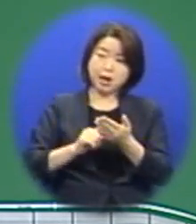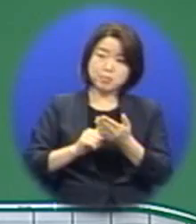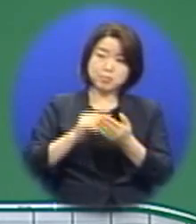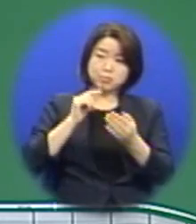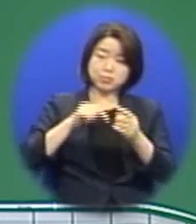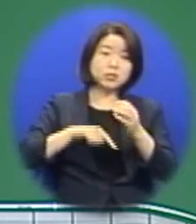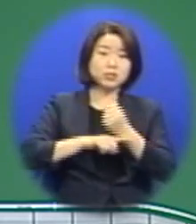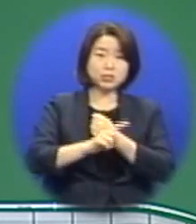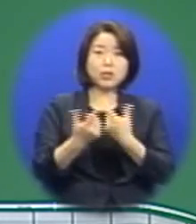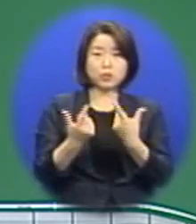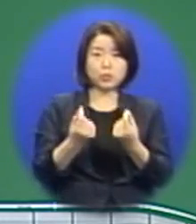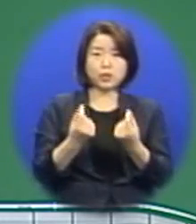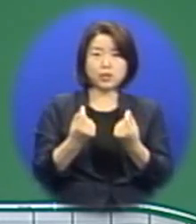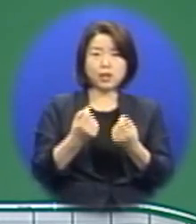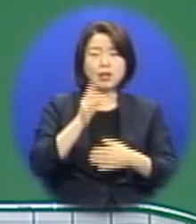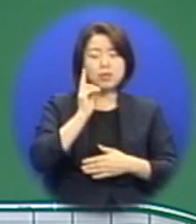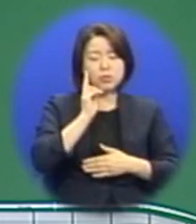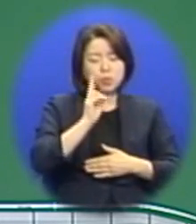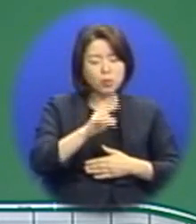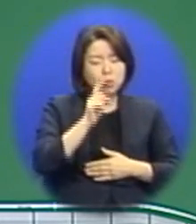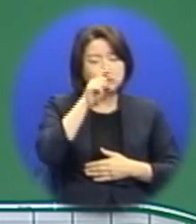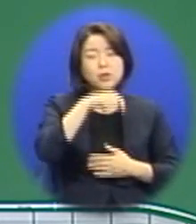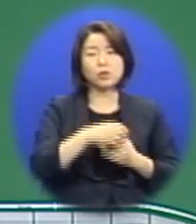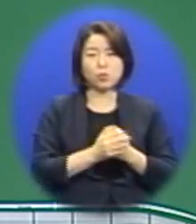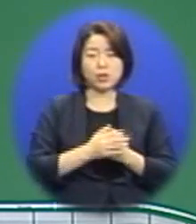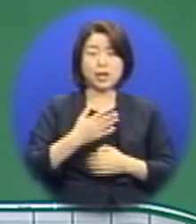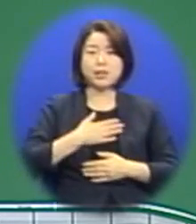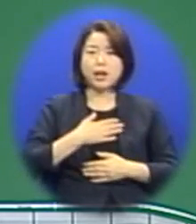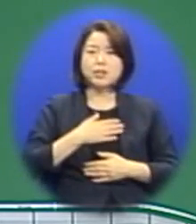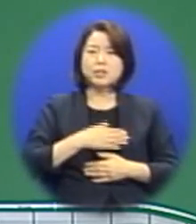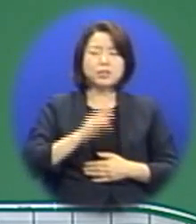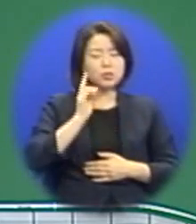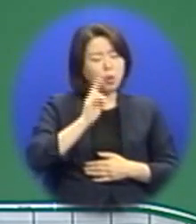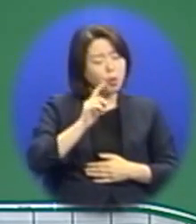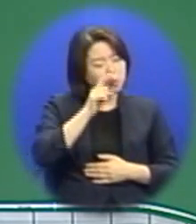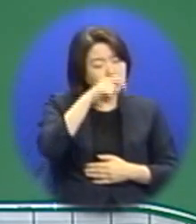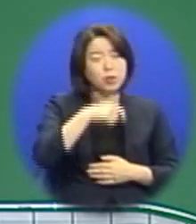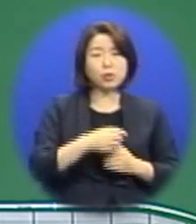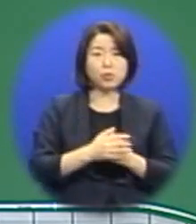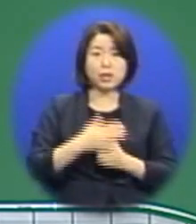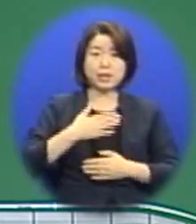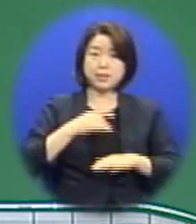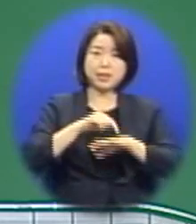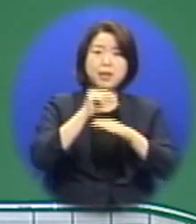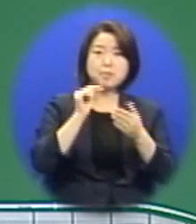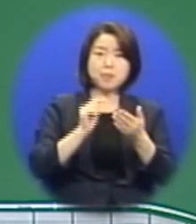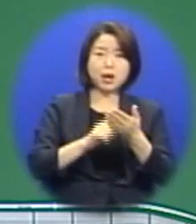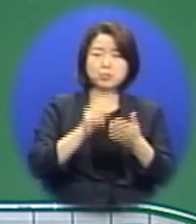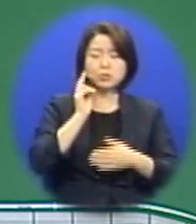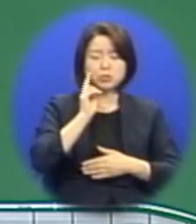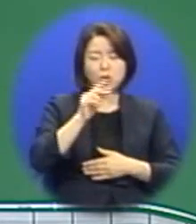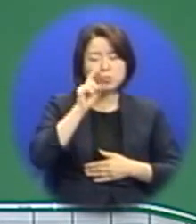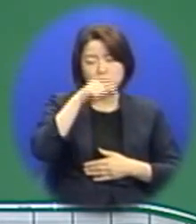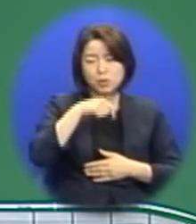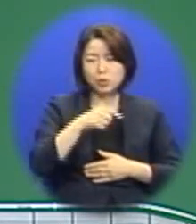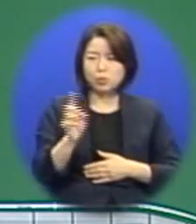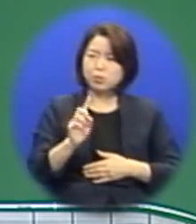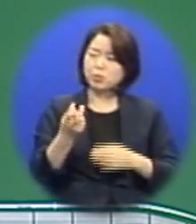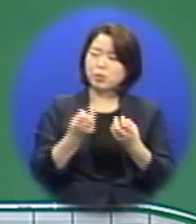같으더래. 너무 더러워요. 나는 너무 더러워. 내 마음은 너무 더러워. 이거